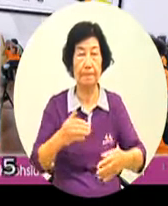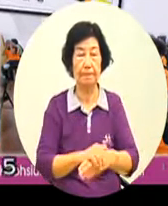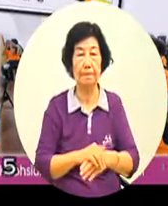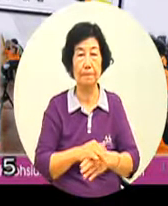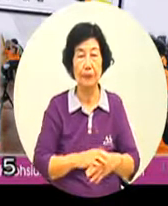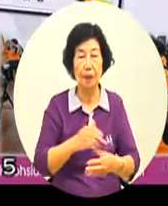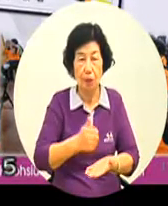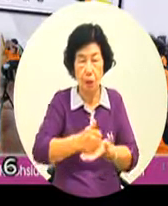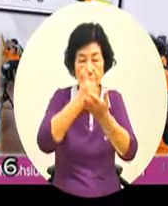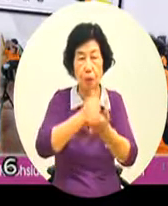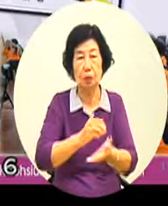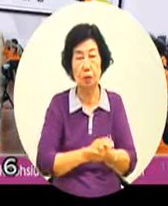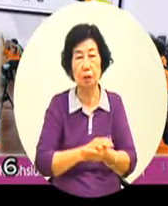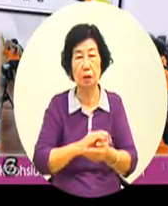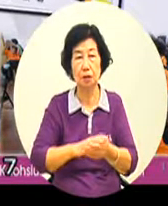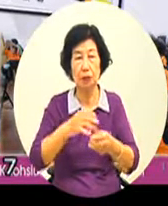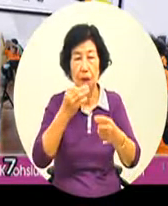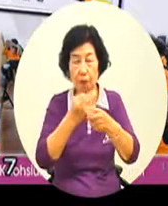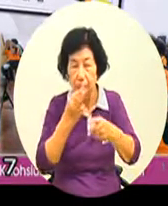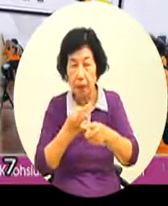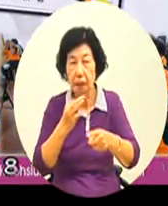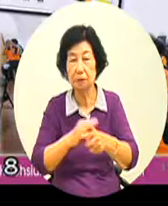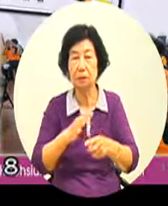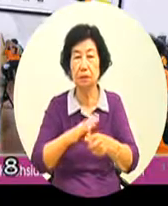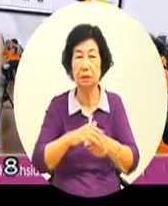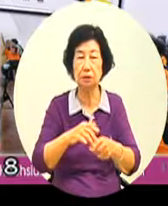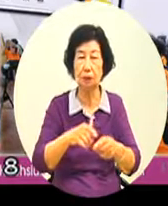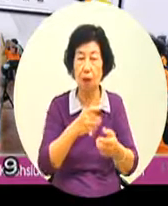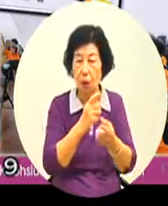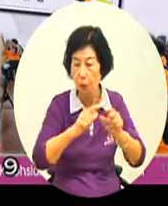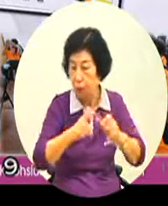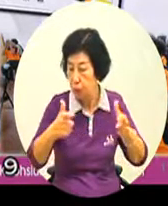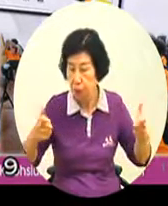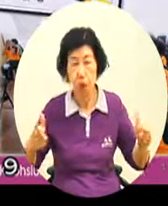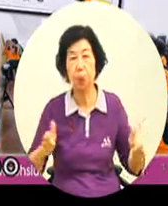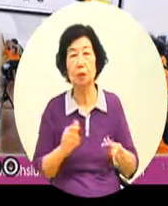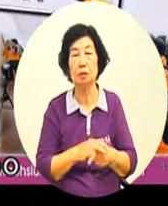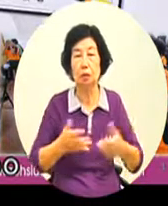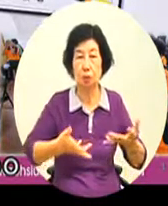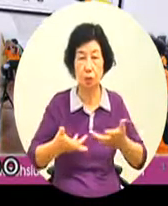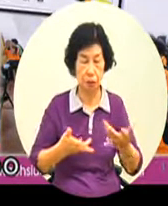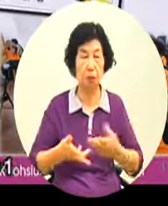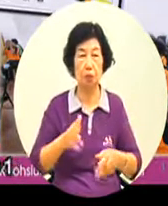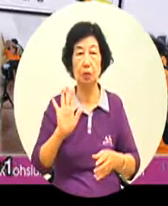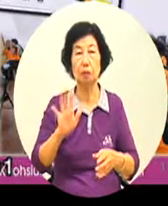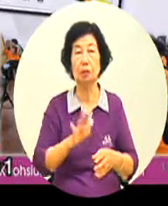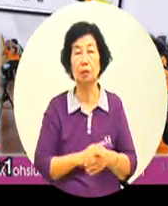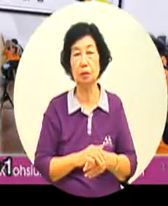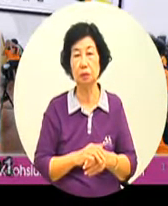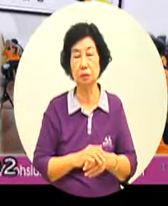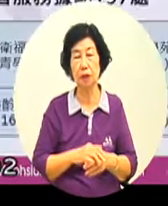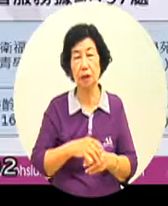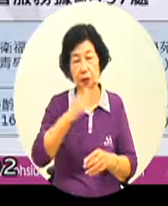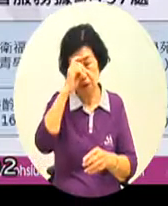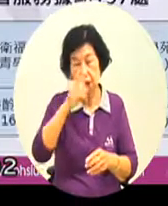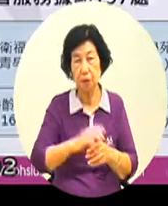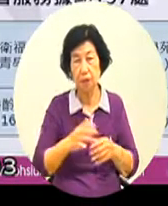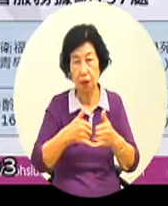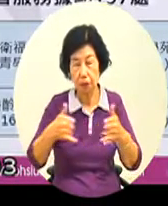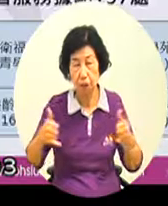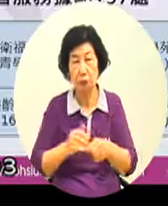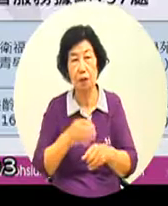优惠的部分，好，我们也都有很多不同的方案，也欢迎议员可以来多多参考。那我们在